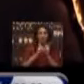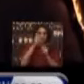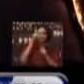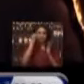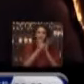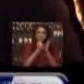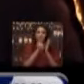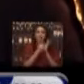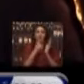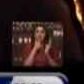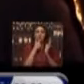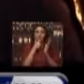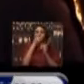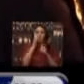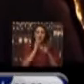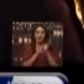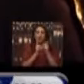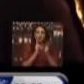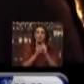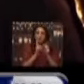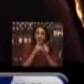كارتر.